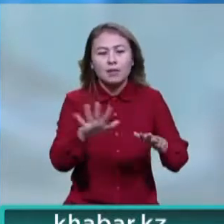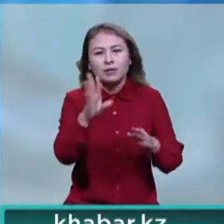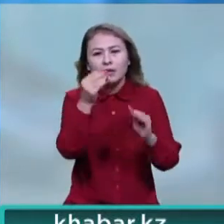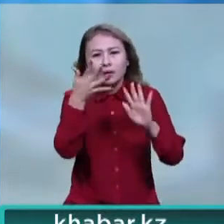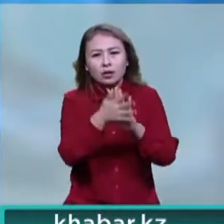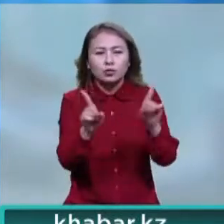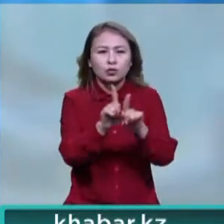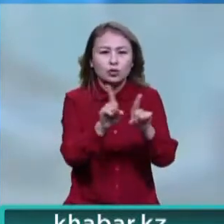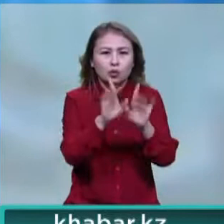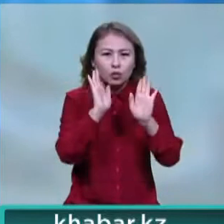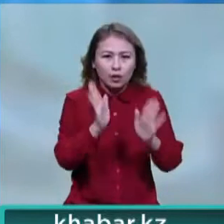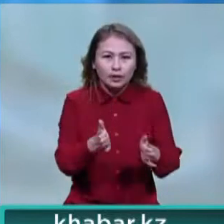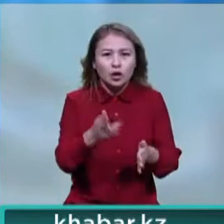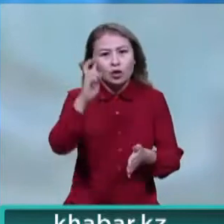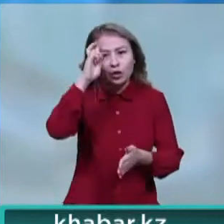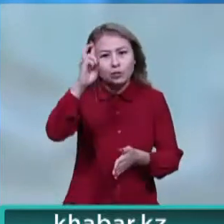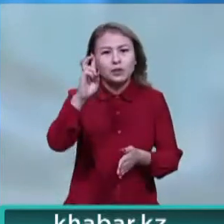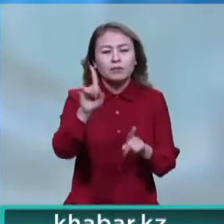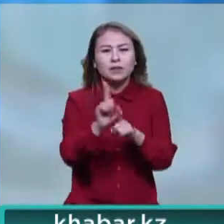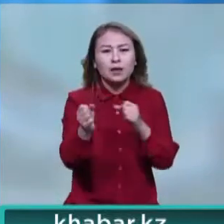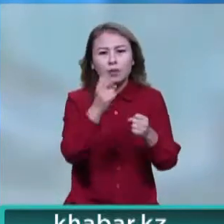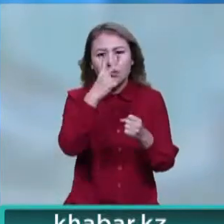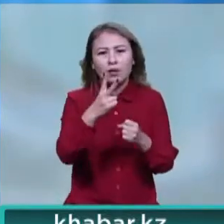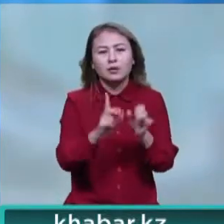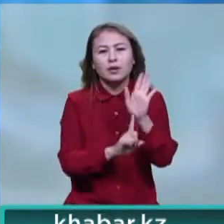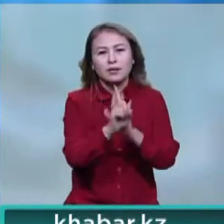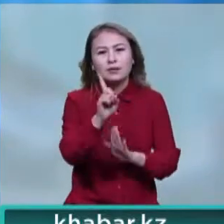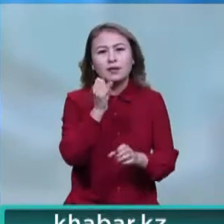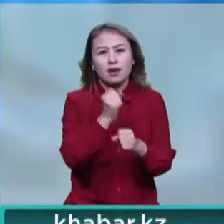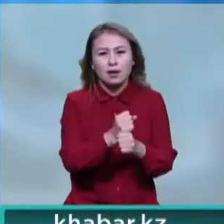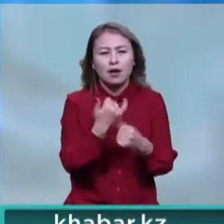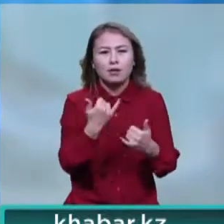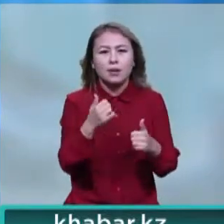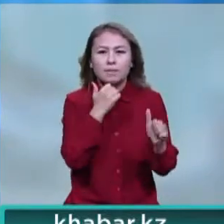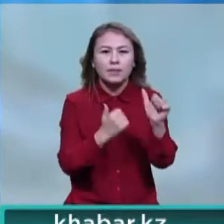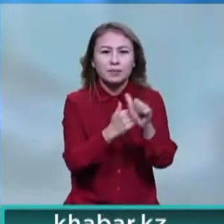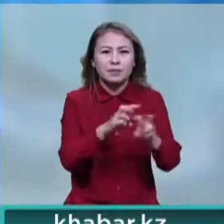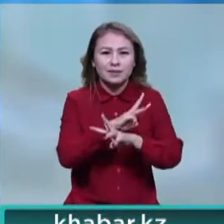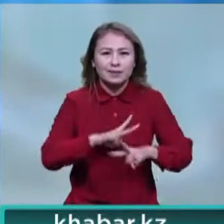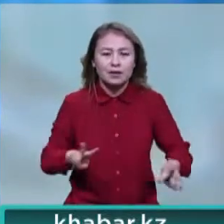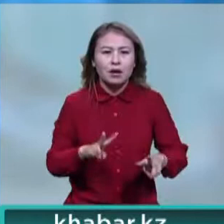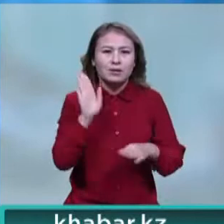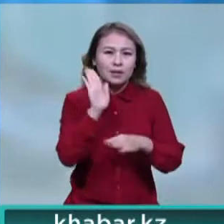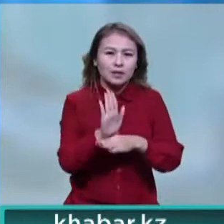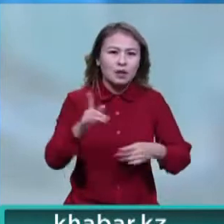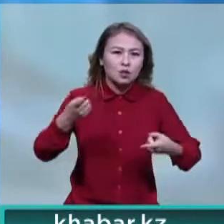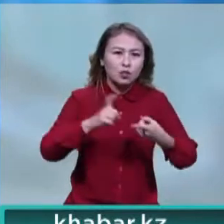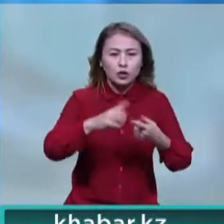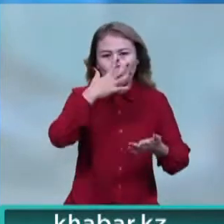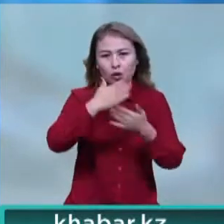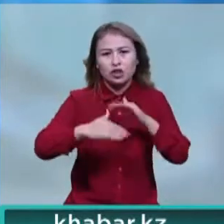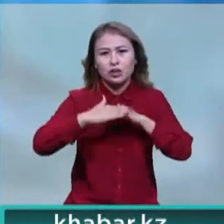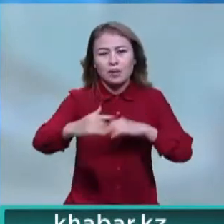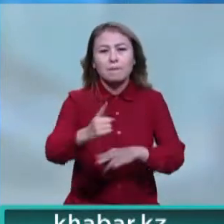да беру жағы қарастырылған. Осы саланы үкімет мықтап қолға алып отыр. Қазір әрбір аймақ премьер-министрдің тапсырмасы бойынша өз